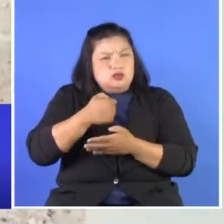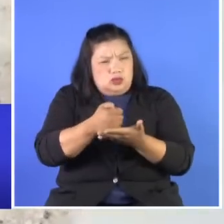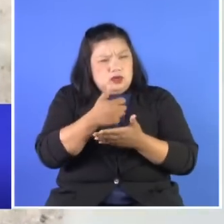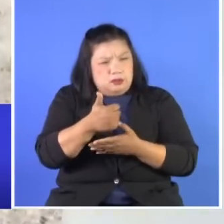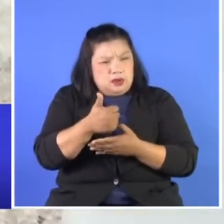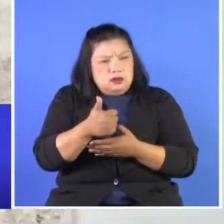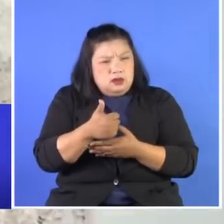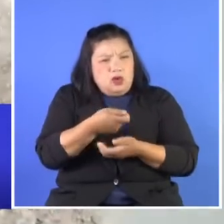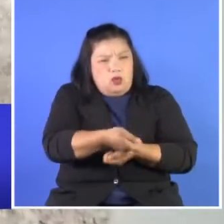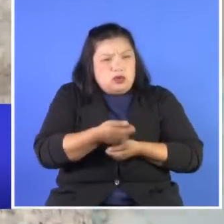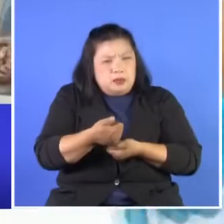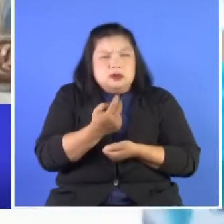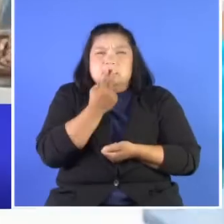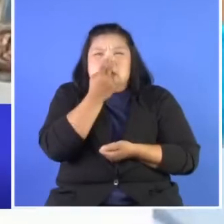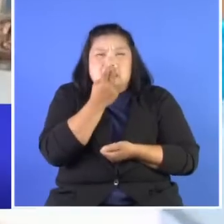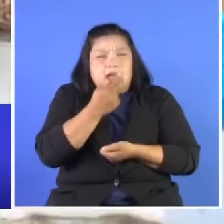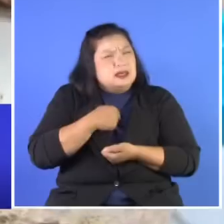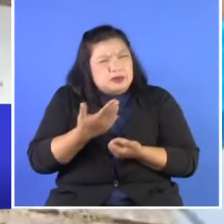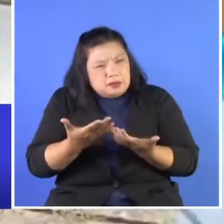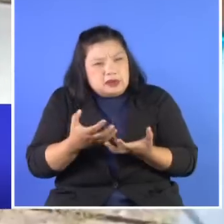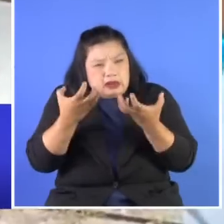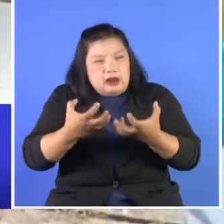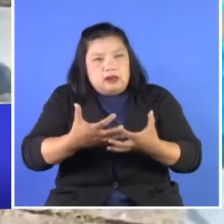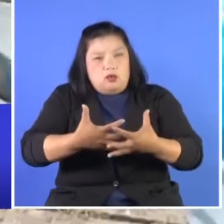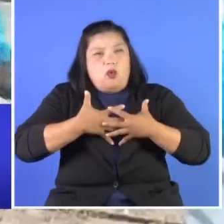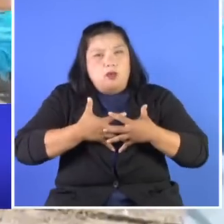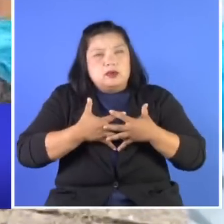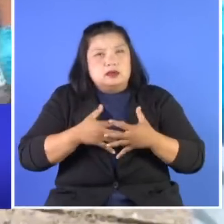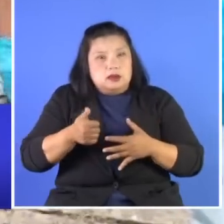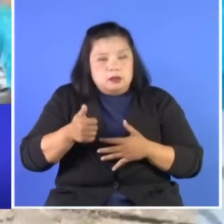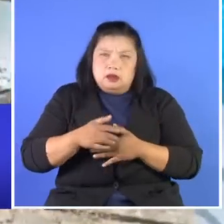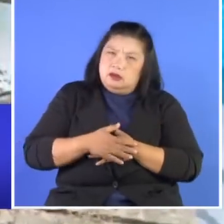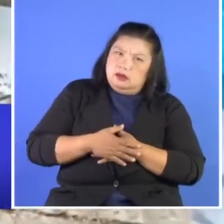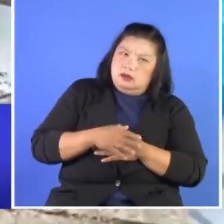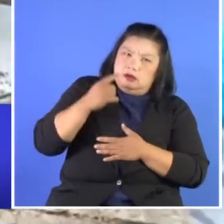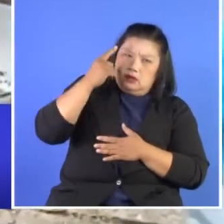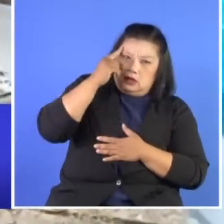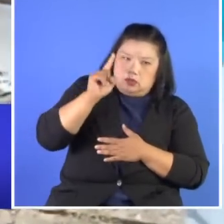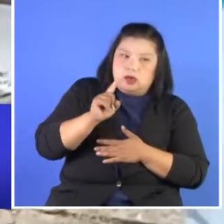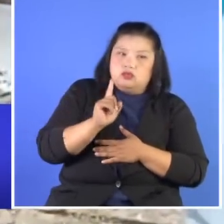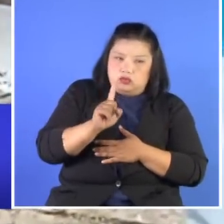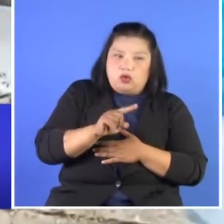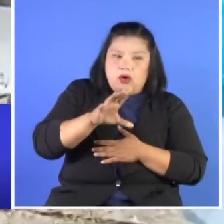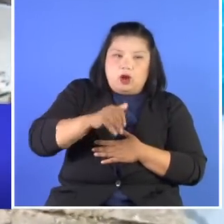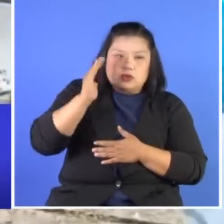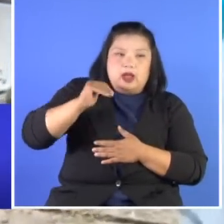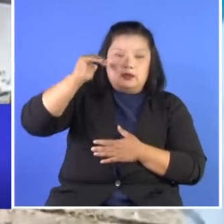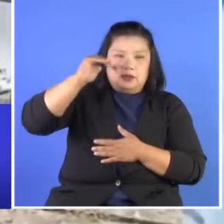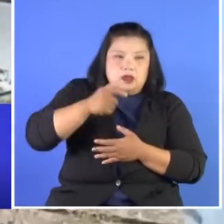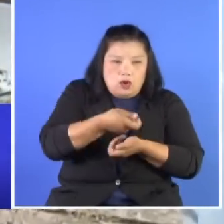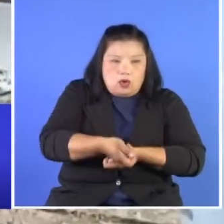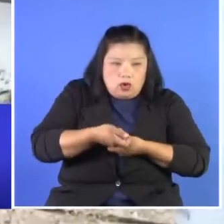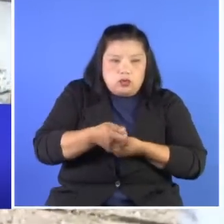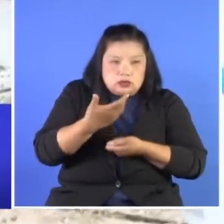นี่นะครับทีนี้ก็เอาเรื่องนี้ไปเล่าให้กับญาติๆฟังนะซึ่งทุกคนก็เห็นตรงกันว่าต้องนำร่างของพี่ชายขึ้นมาเพื่อ